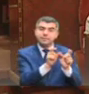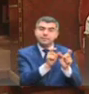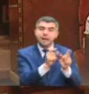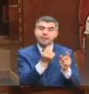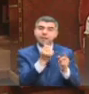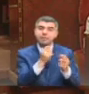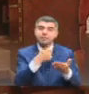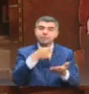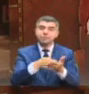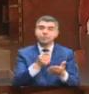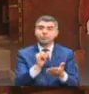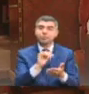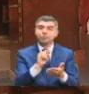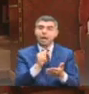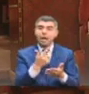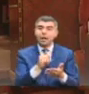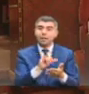المسألة يطبق مبدأ